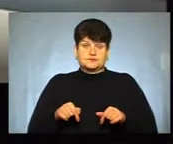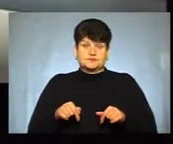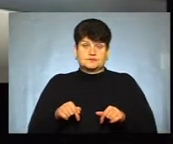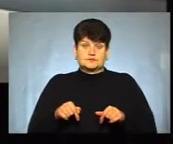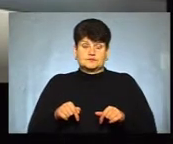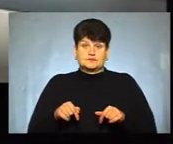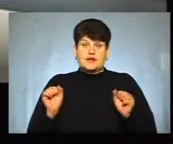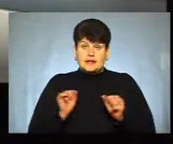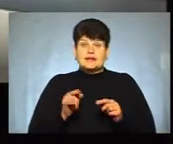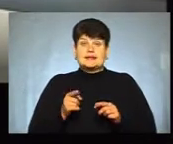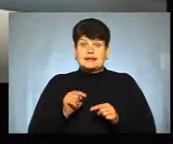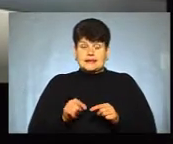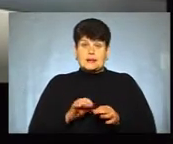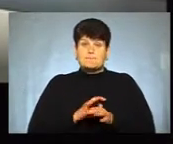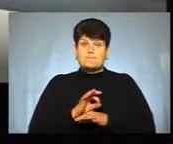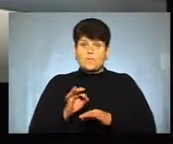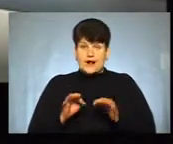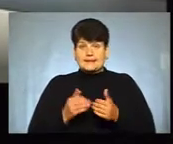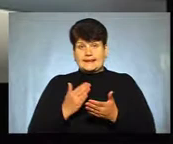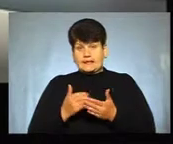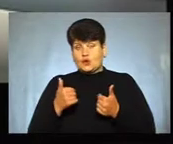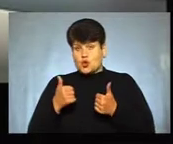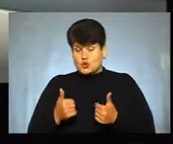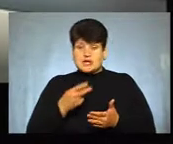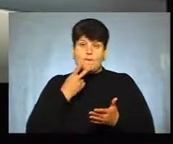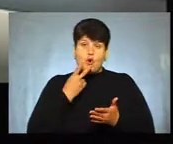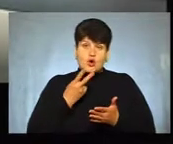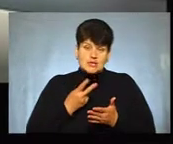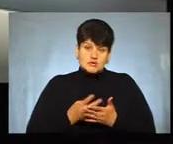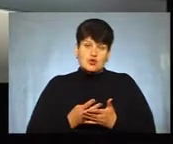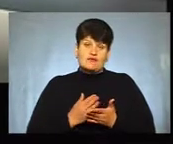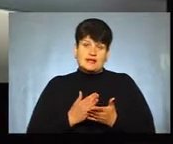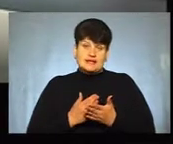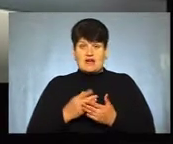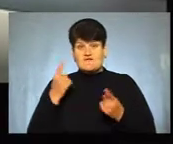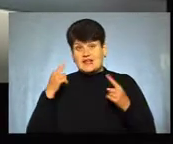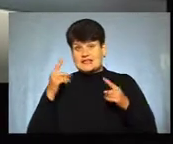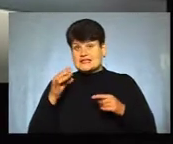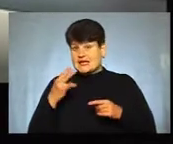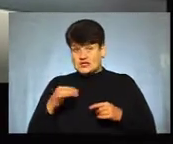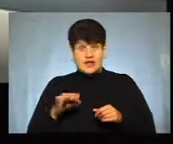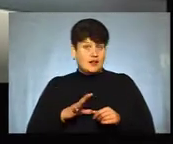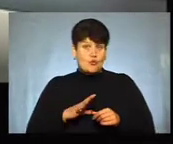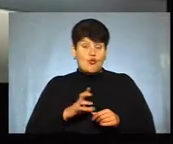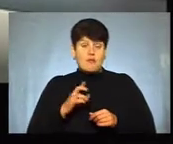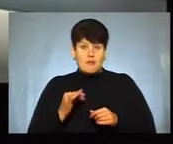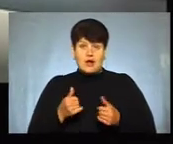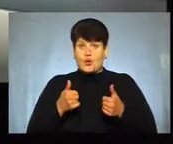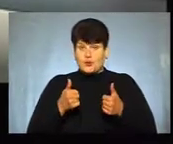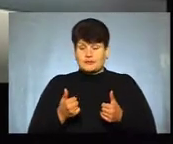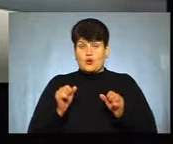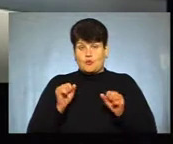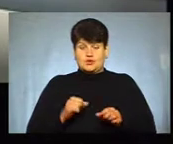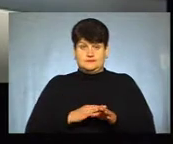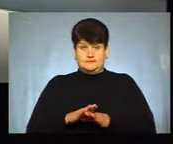І такий проект, він є хороший, він є показовий, він є такий, можна трошки навіть фантастичний, але би був хороший, якби його можна було